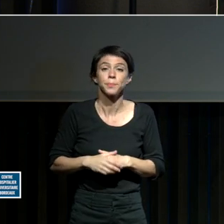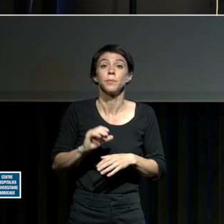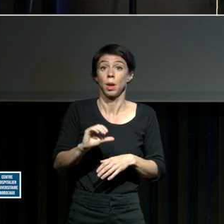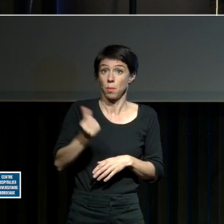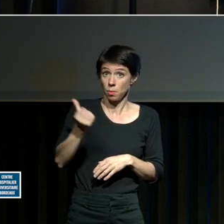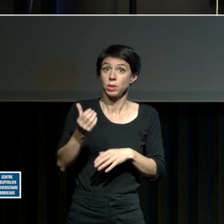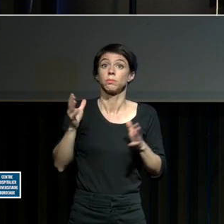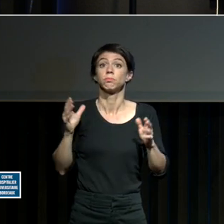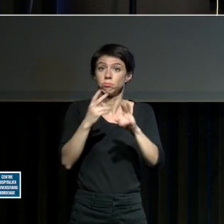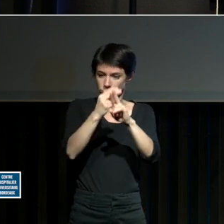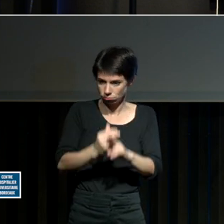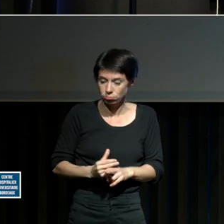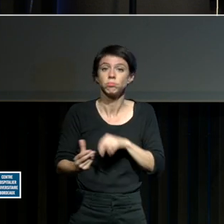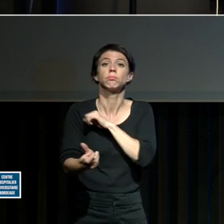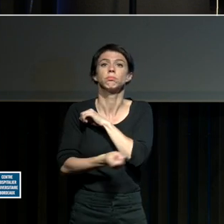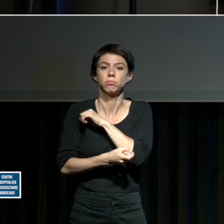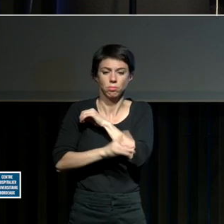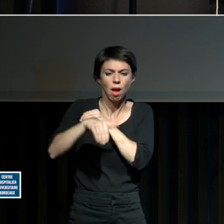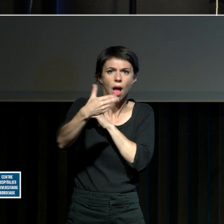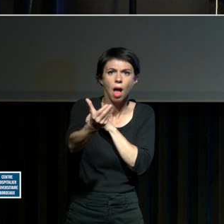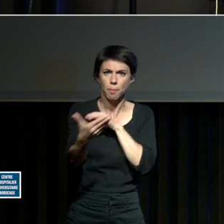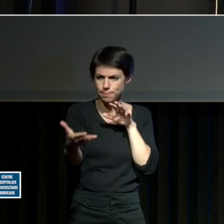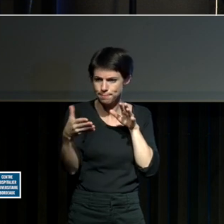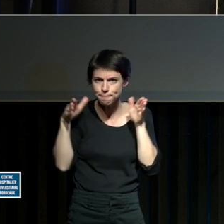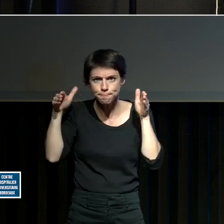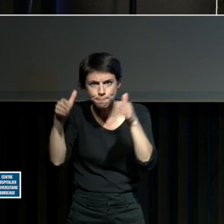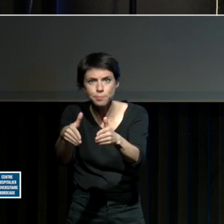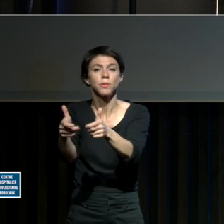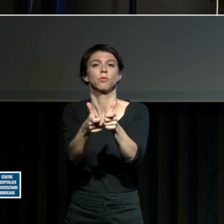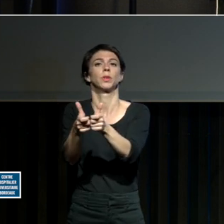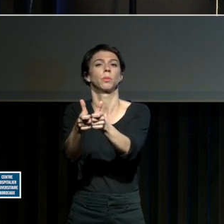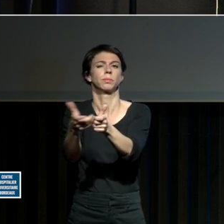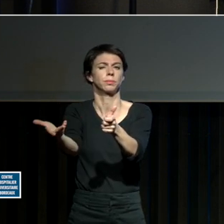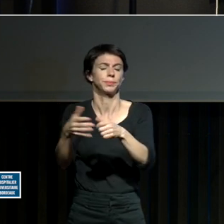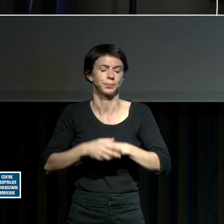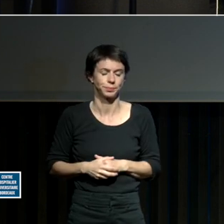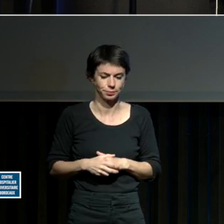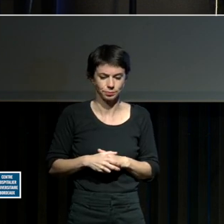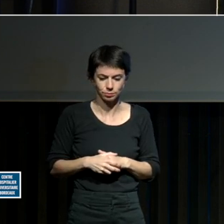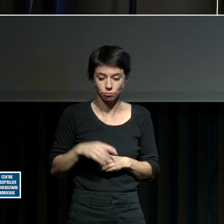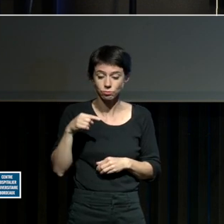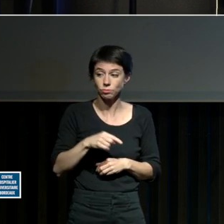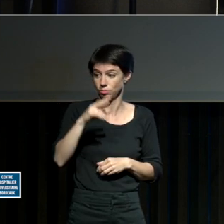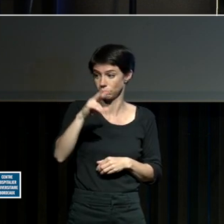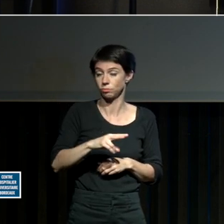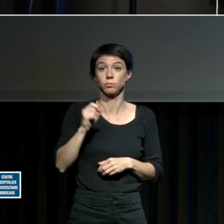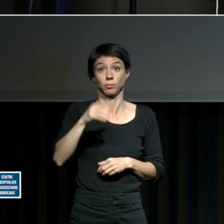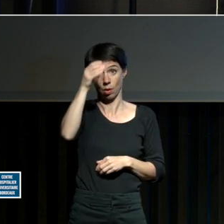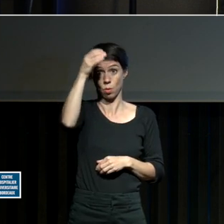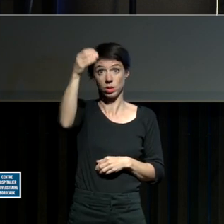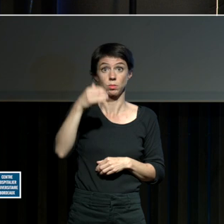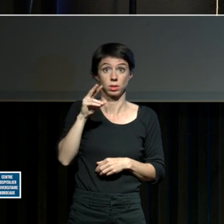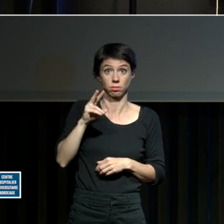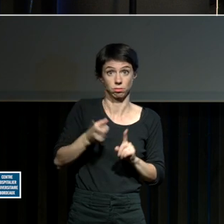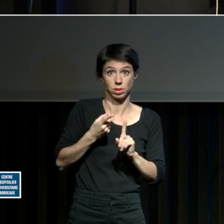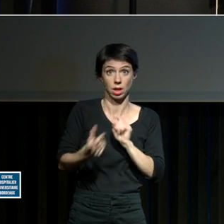s'appliquer à la question donc, des jeux vidéo. Alors, l'addiction est en effet un concept qui est relativement récent,